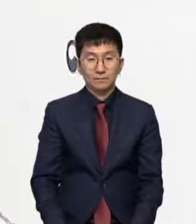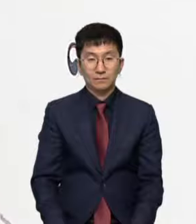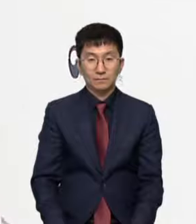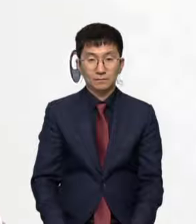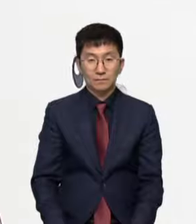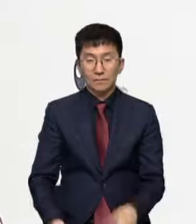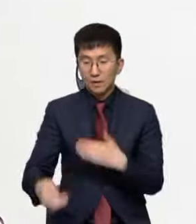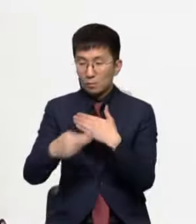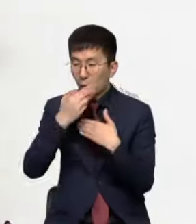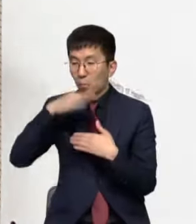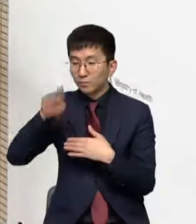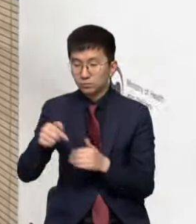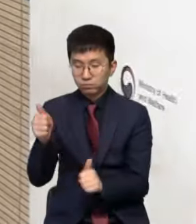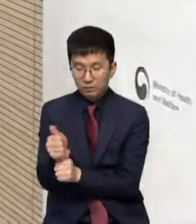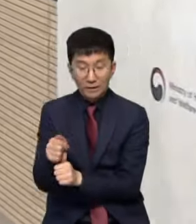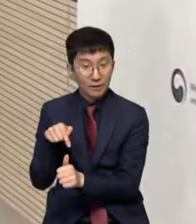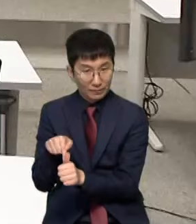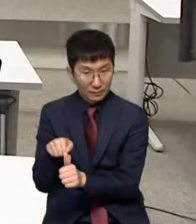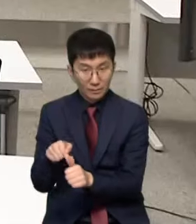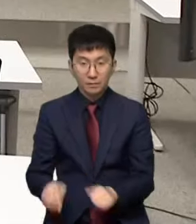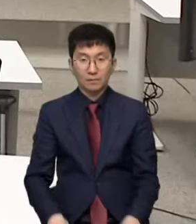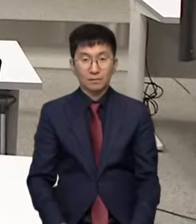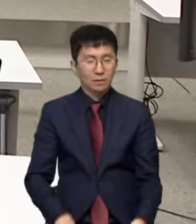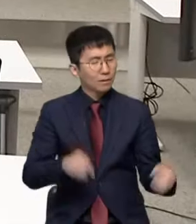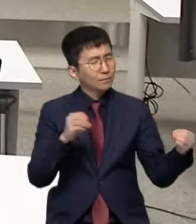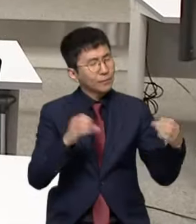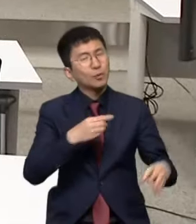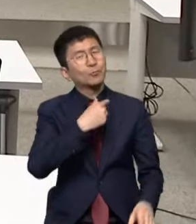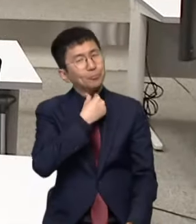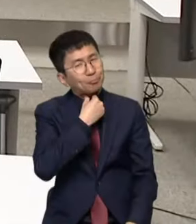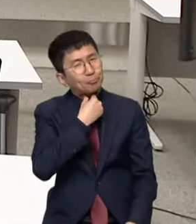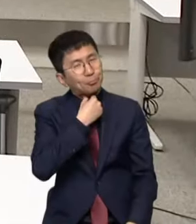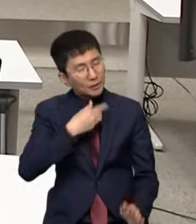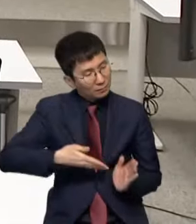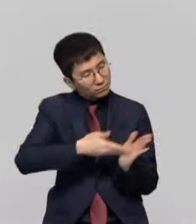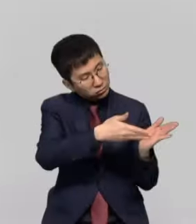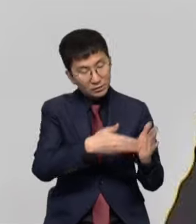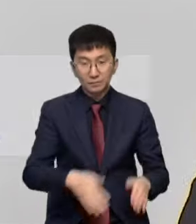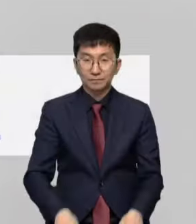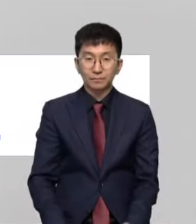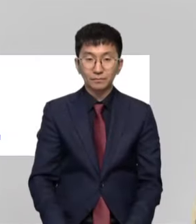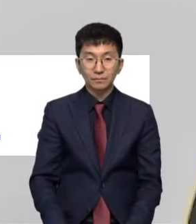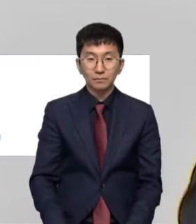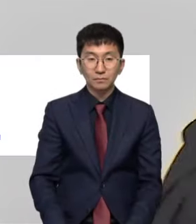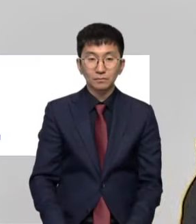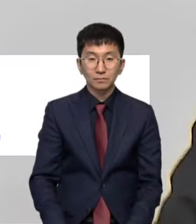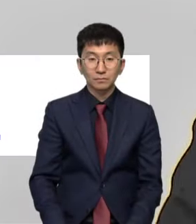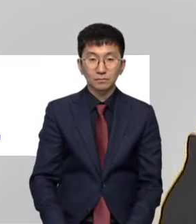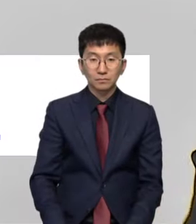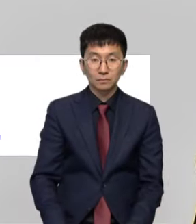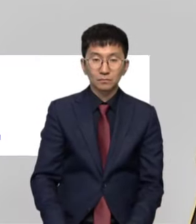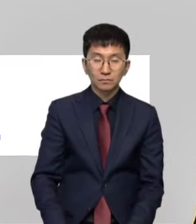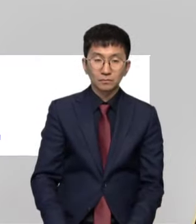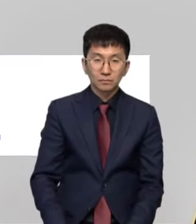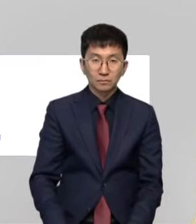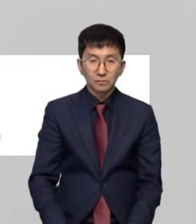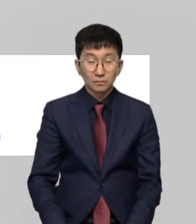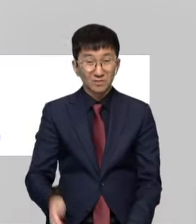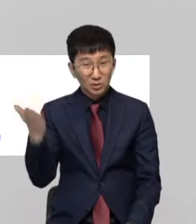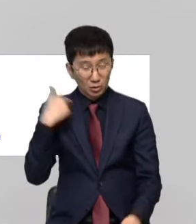박민수 보건복지부 2차관이 허심탄회하게 대화하자며 만남을 제안한 자리. 저희가 94명의